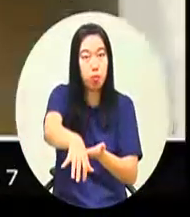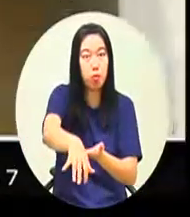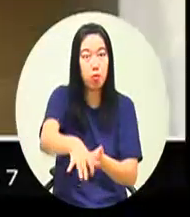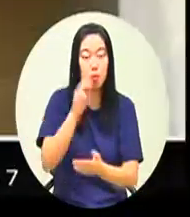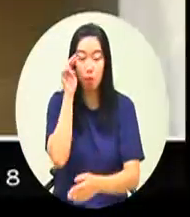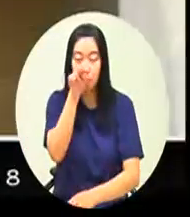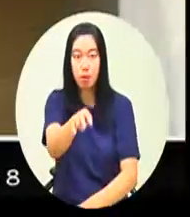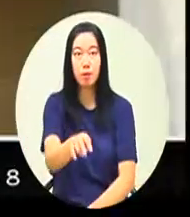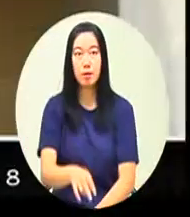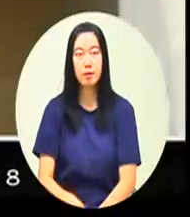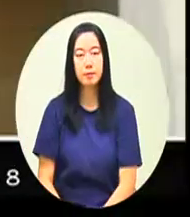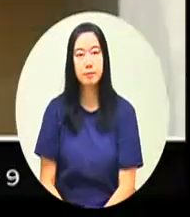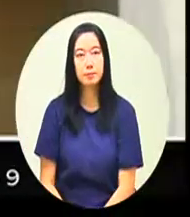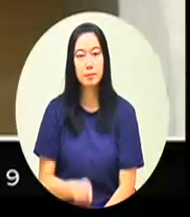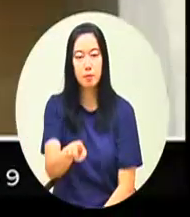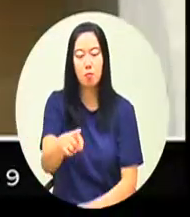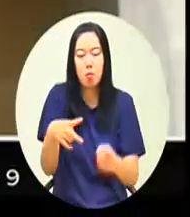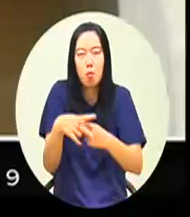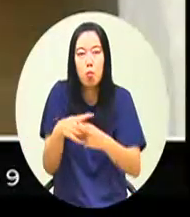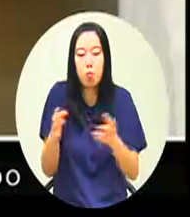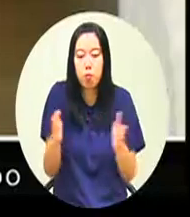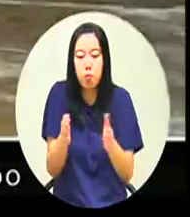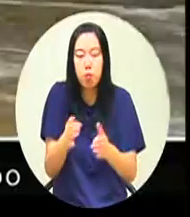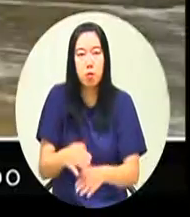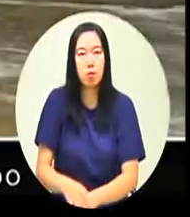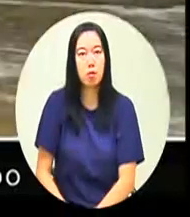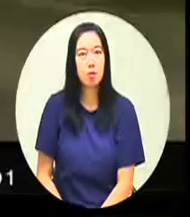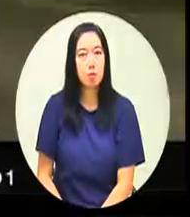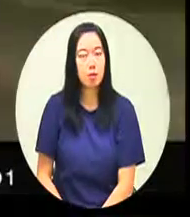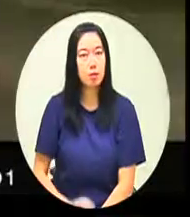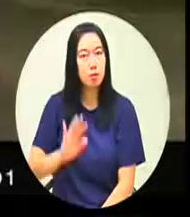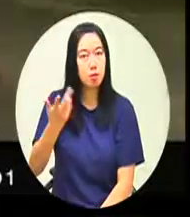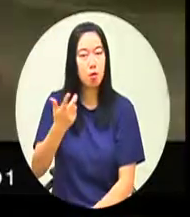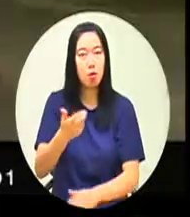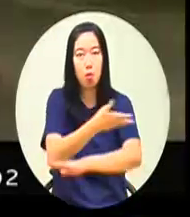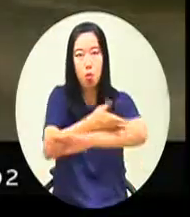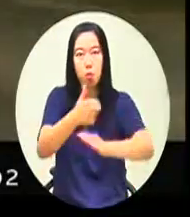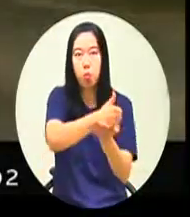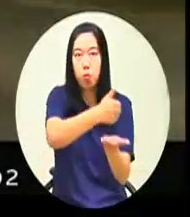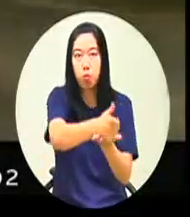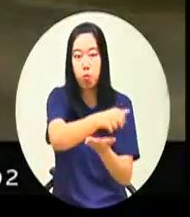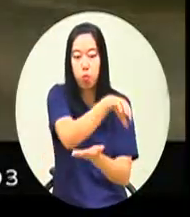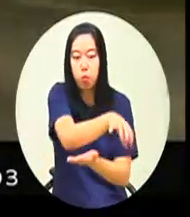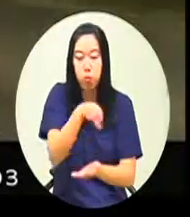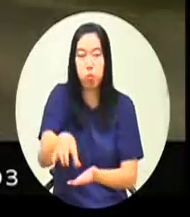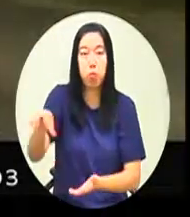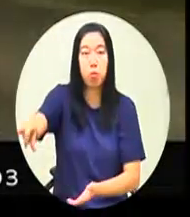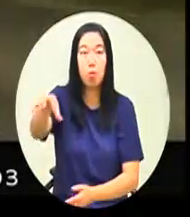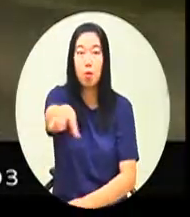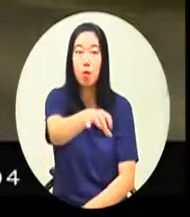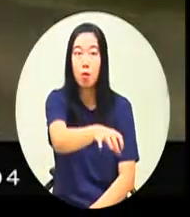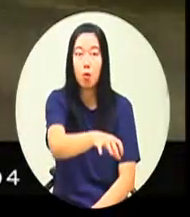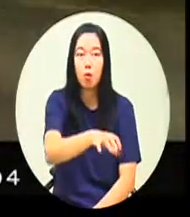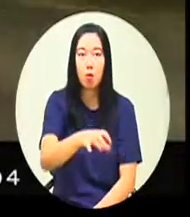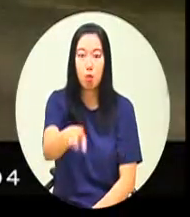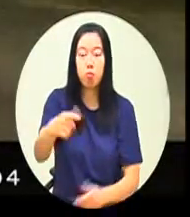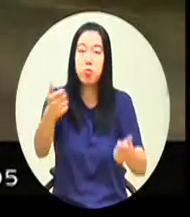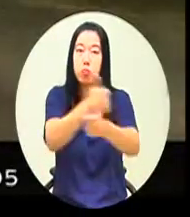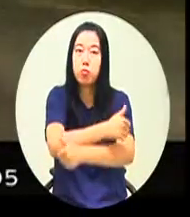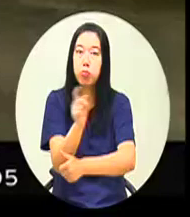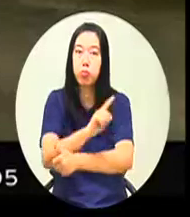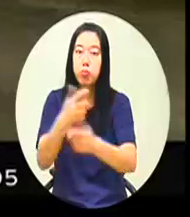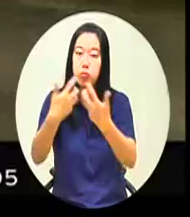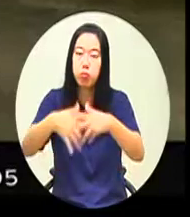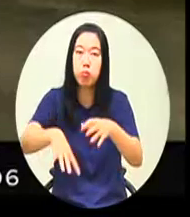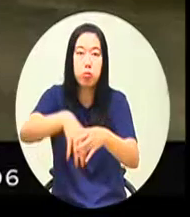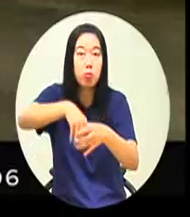下，那么小，那它是，但是呢，它的排水口多大，你知道吗？取代了你的抽水口那么